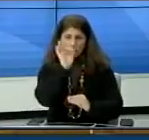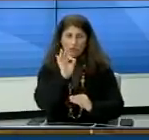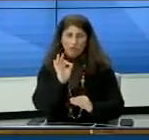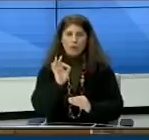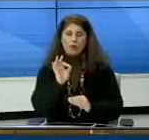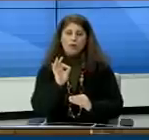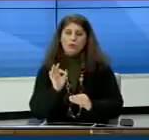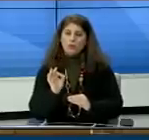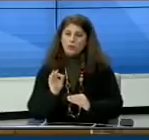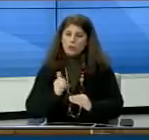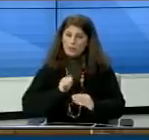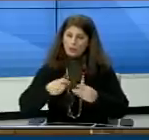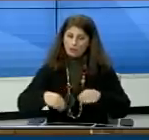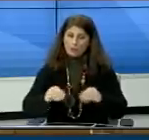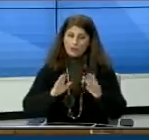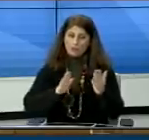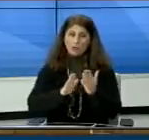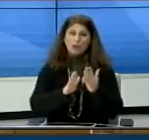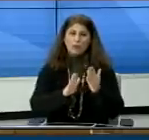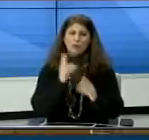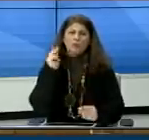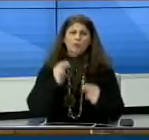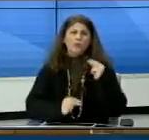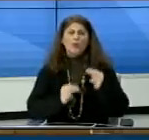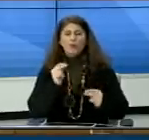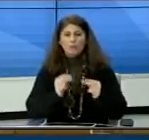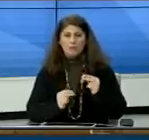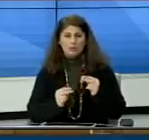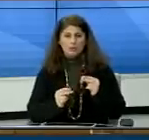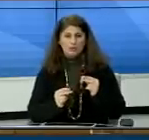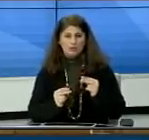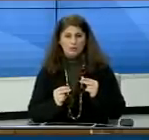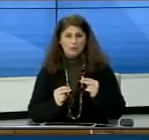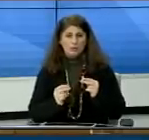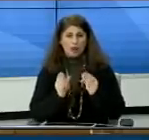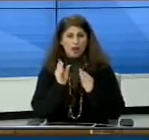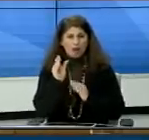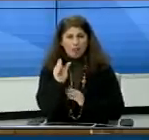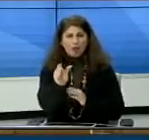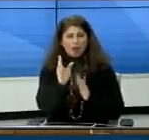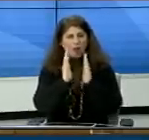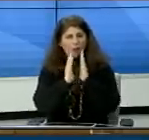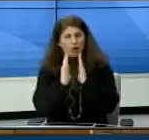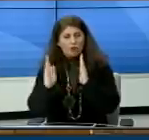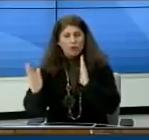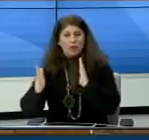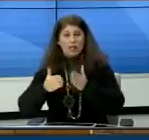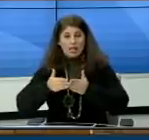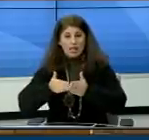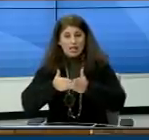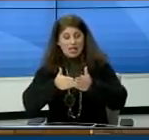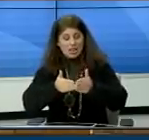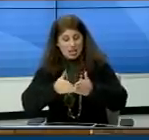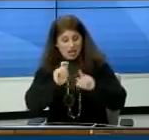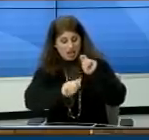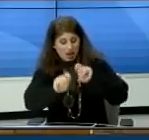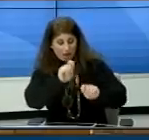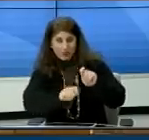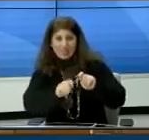την αντιμετώπιση εκκρεμών προβληματικών φακέλων, τα ναυπηγεία